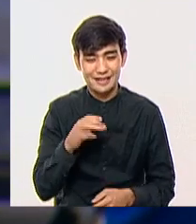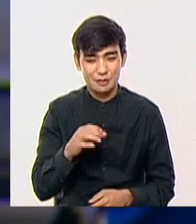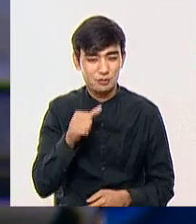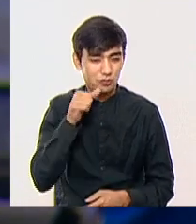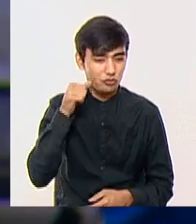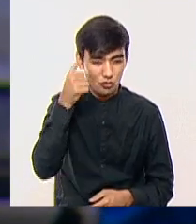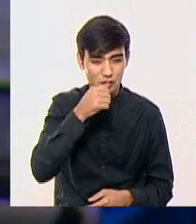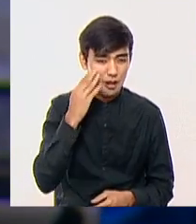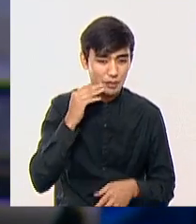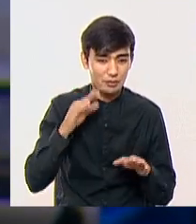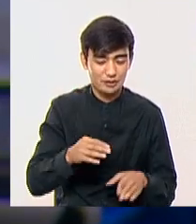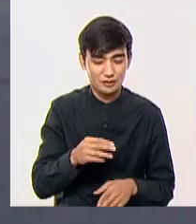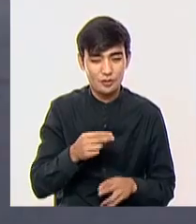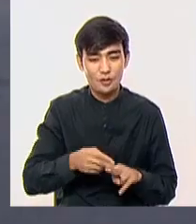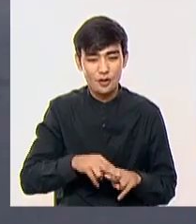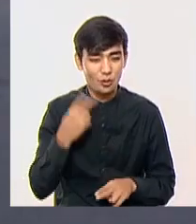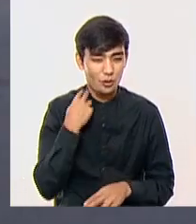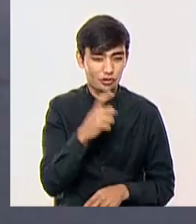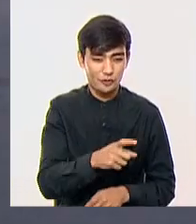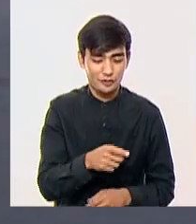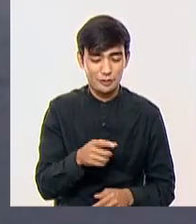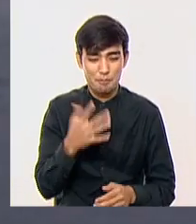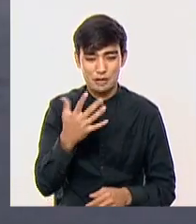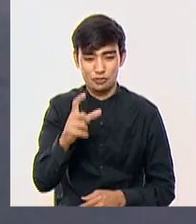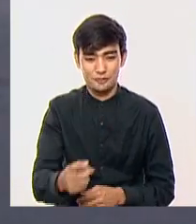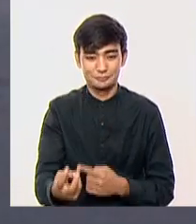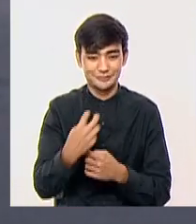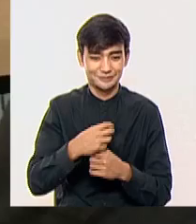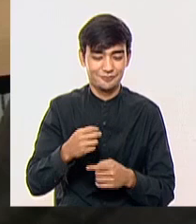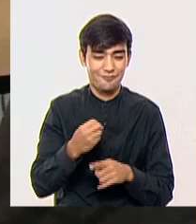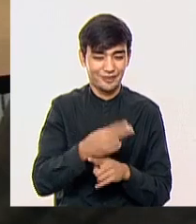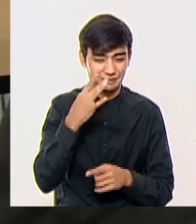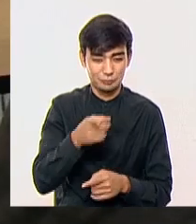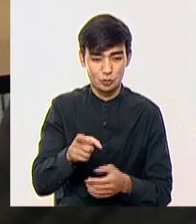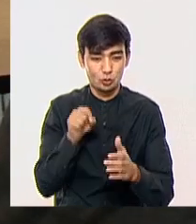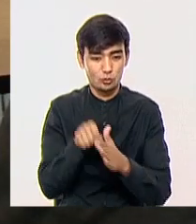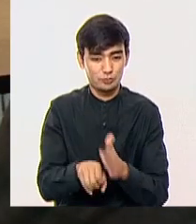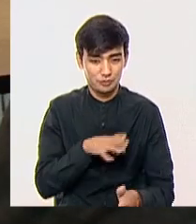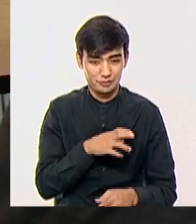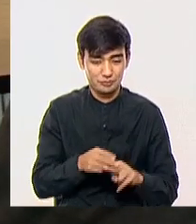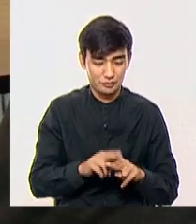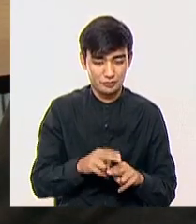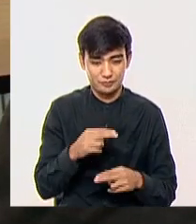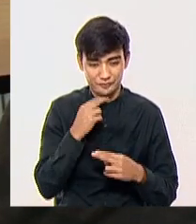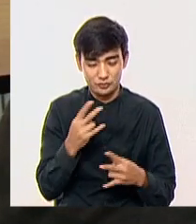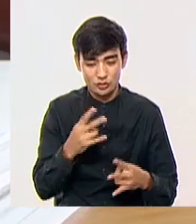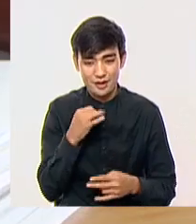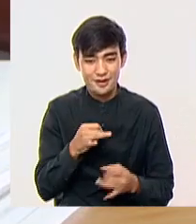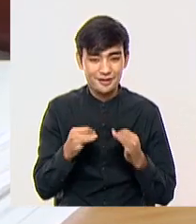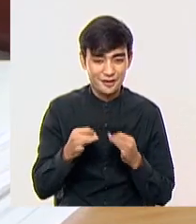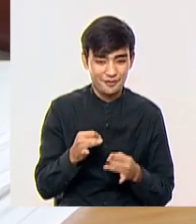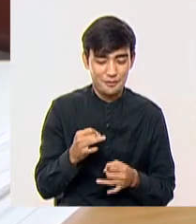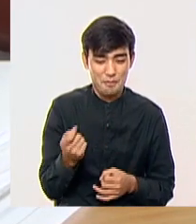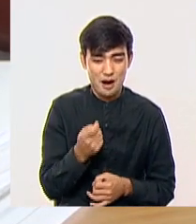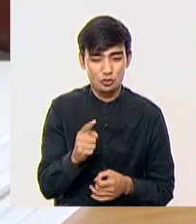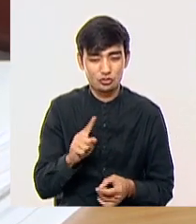прошлого года в Алматы, когда должник убил 5 человек, пришедших выселять его. С того времени, говорят эксперты, несмотря на разговоры, мало